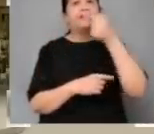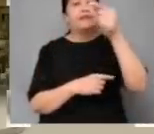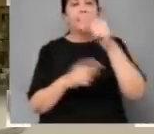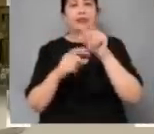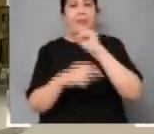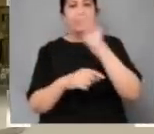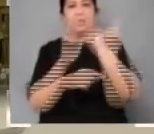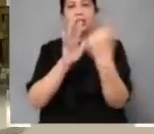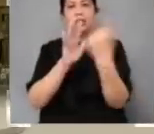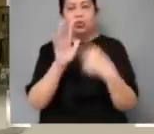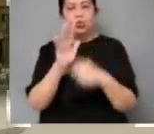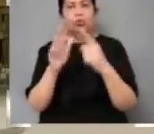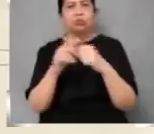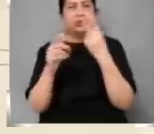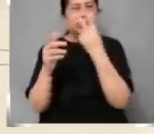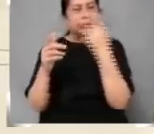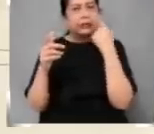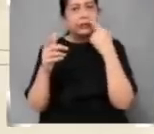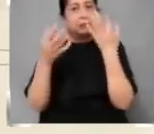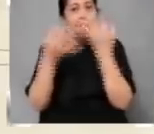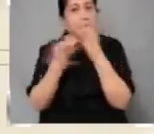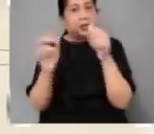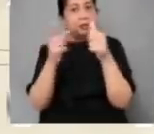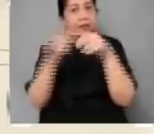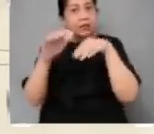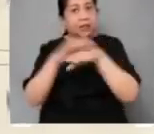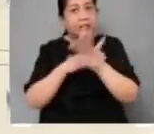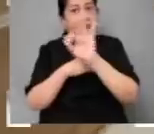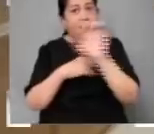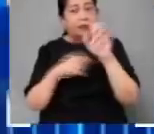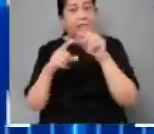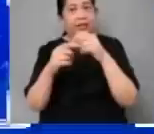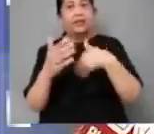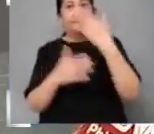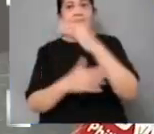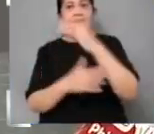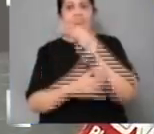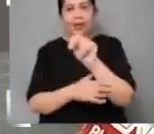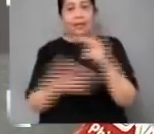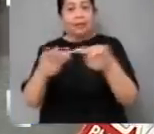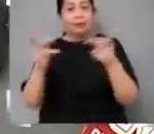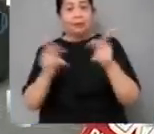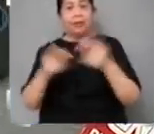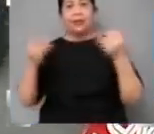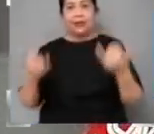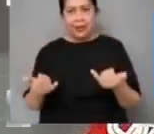ang posibilidad na libre muna ang entrance fee sa buwan ng Enero. The place is now a